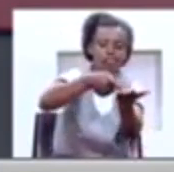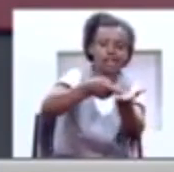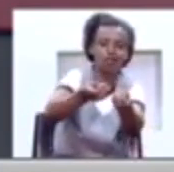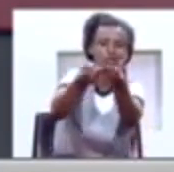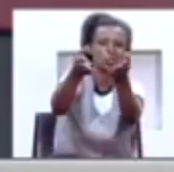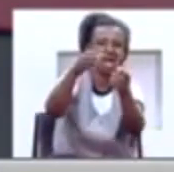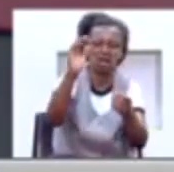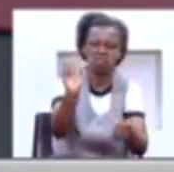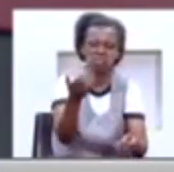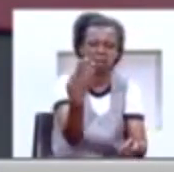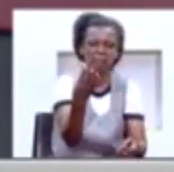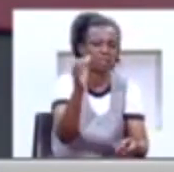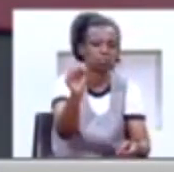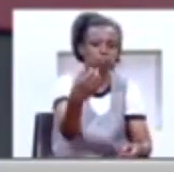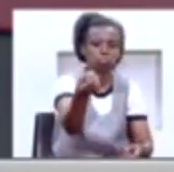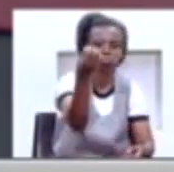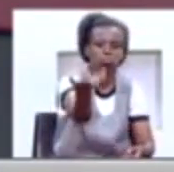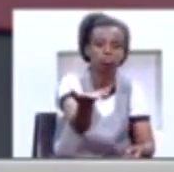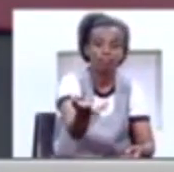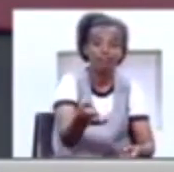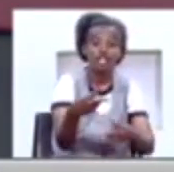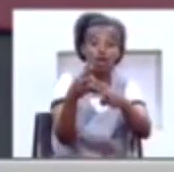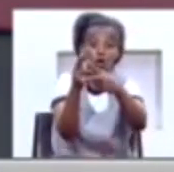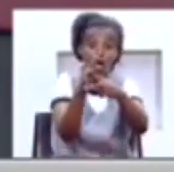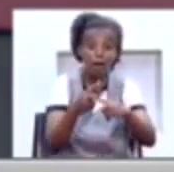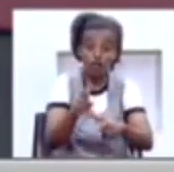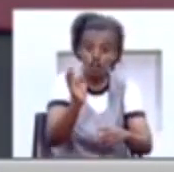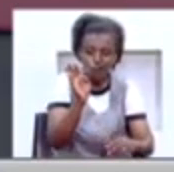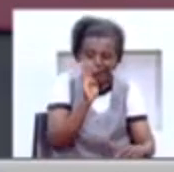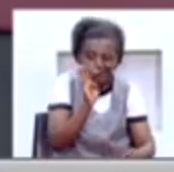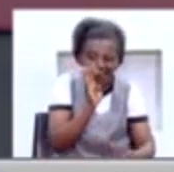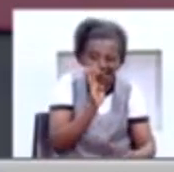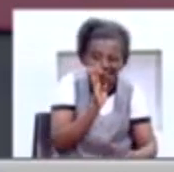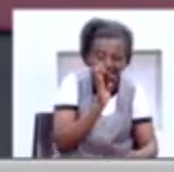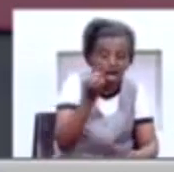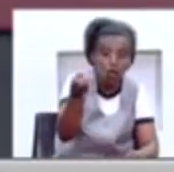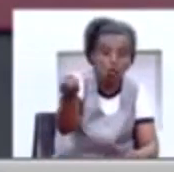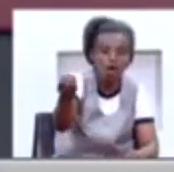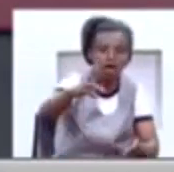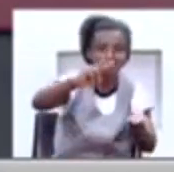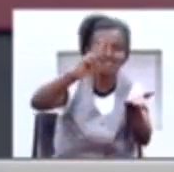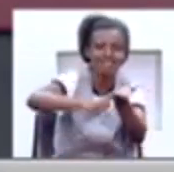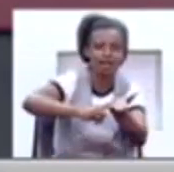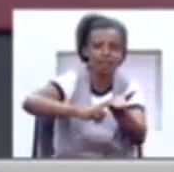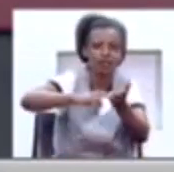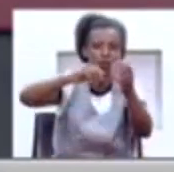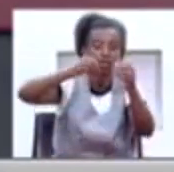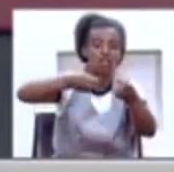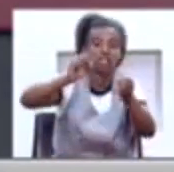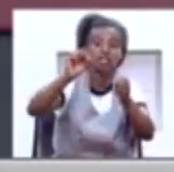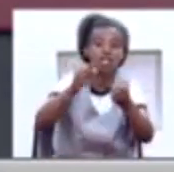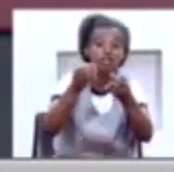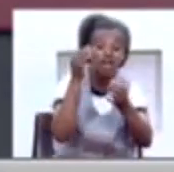ati bwana burugumesiri ugomba kwirinda abaza bagushuka bakubeshya ngo harunaka icyo cyemezo nubona utabyumva